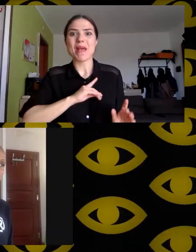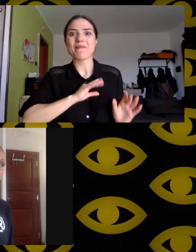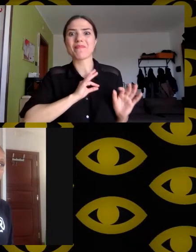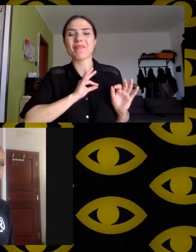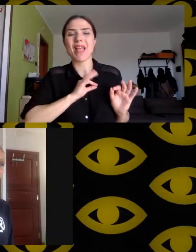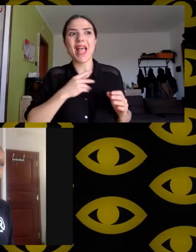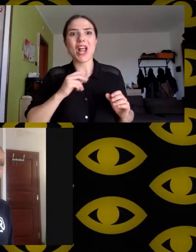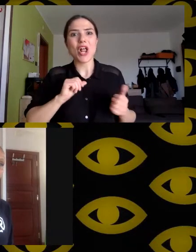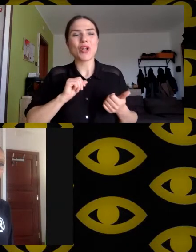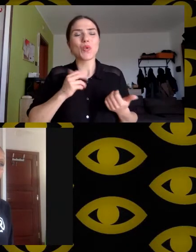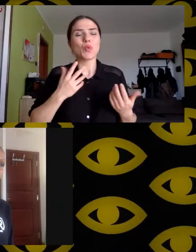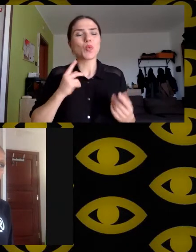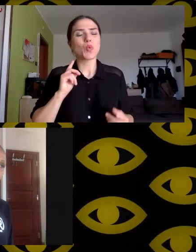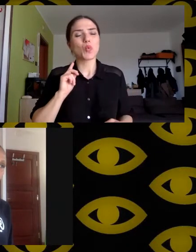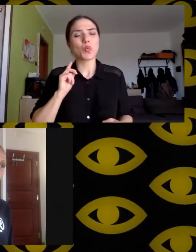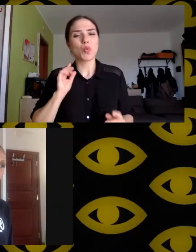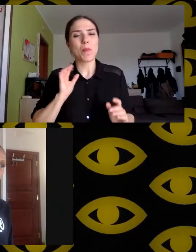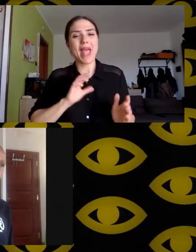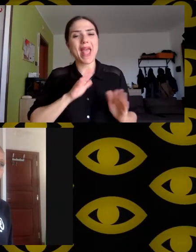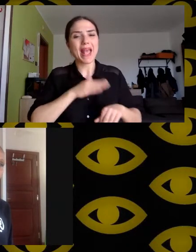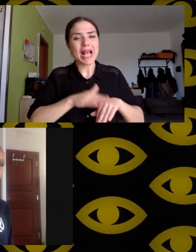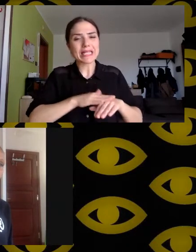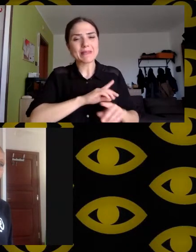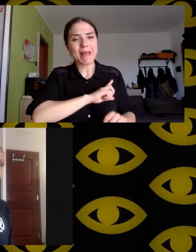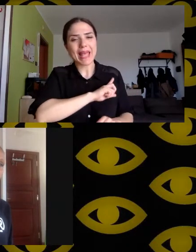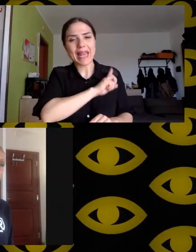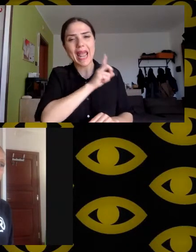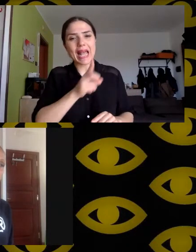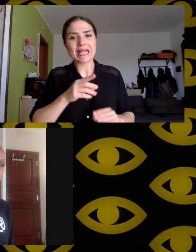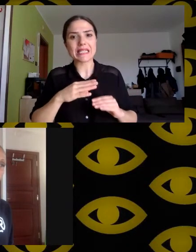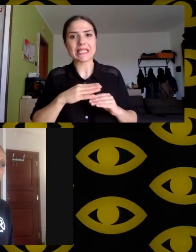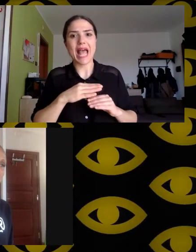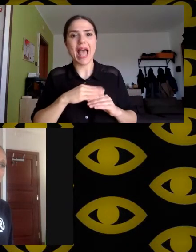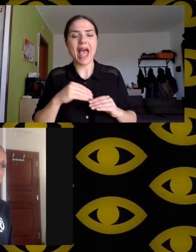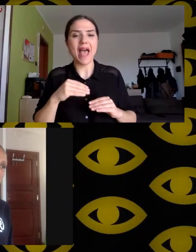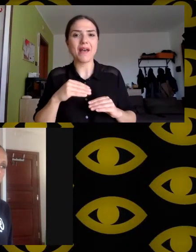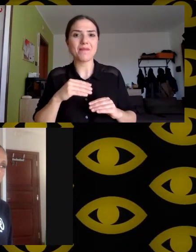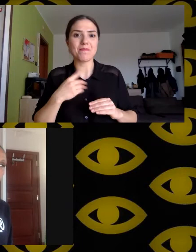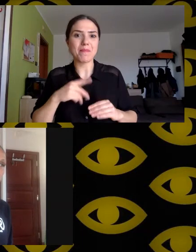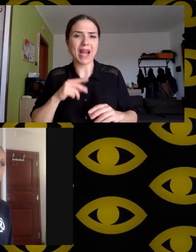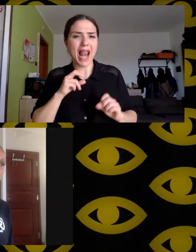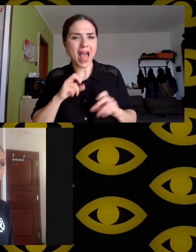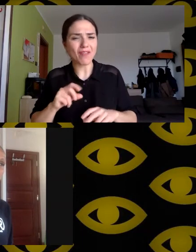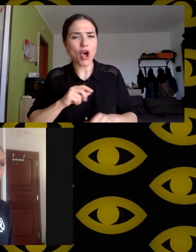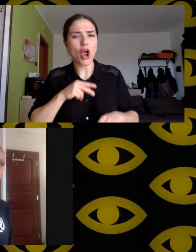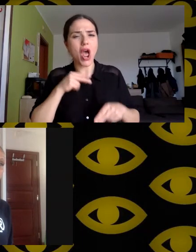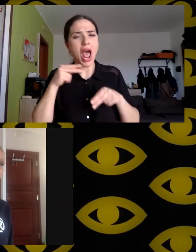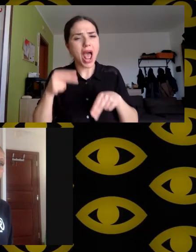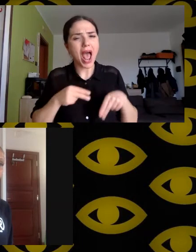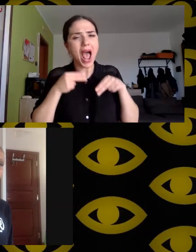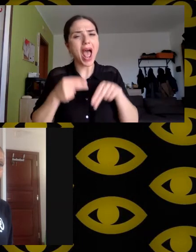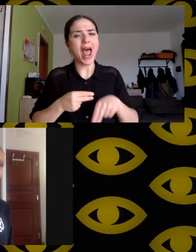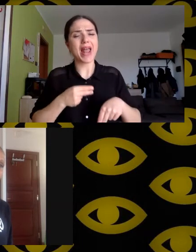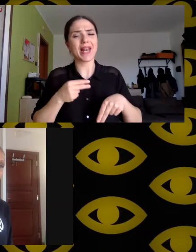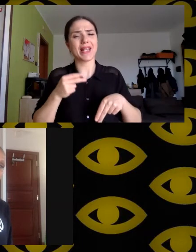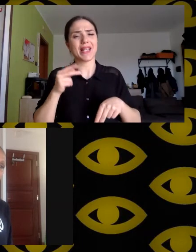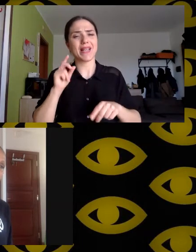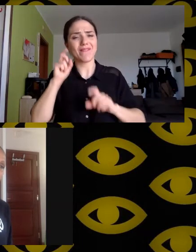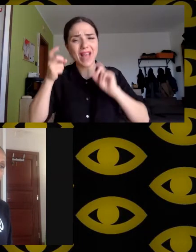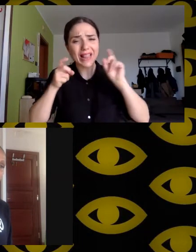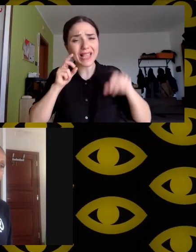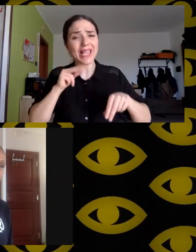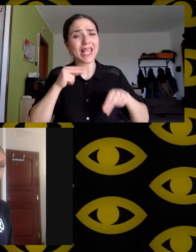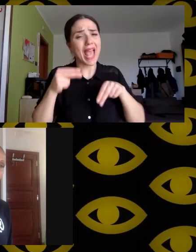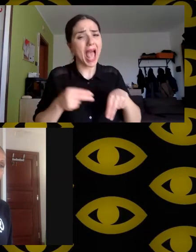medaglia, ed è che è molto di più di un pezzo di ferro. Sono anni di lavoro, anni di fatiche, di sacrifici,